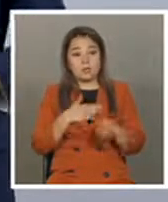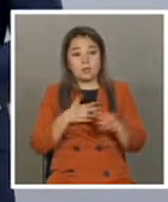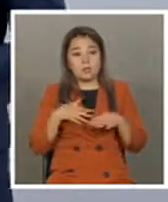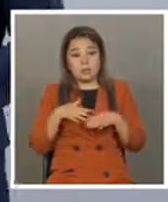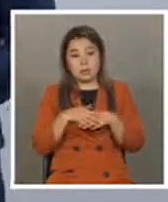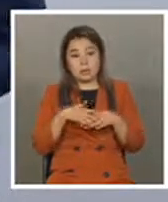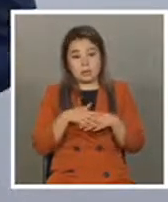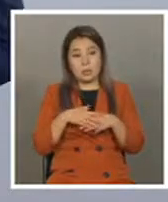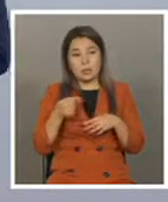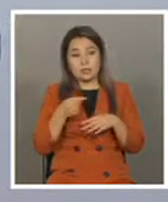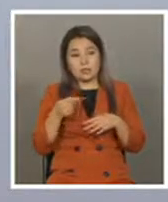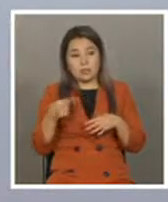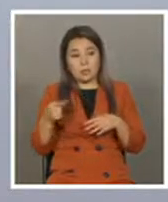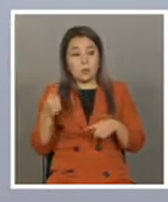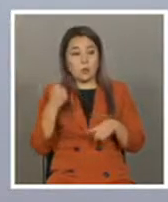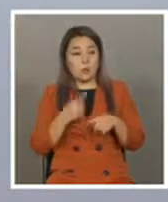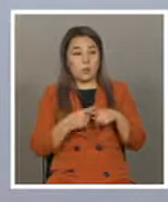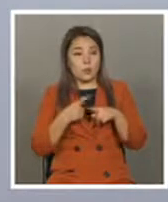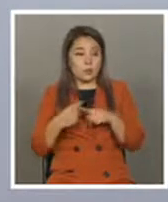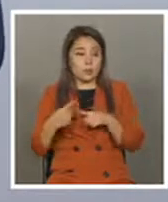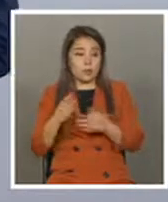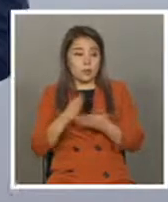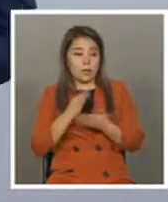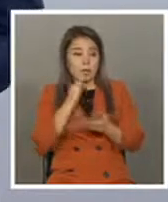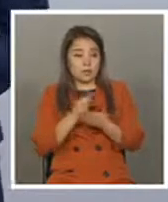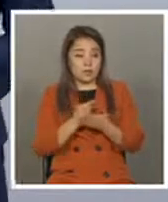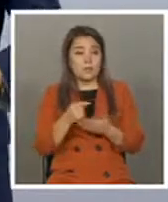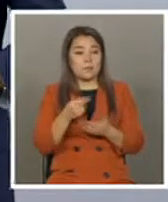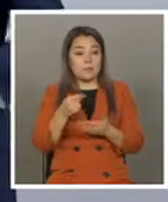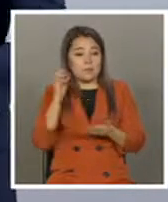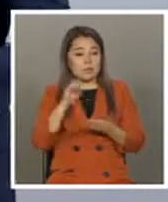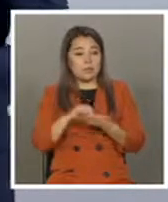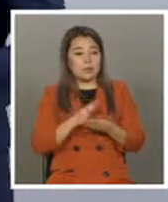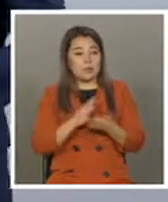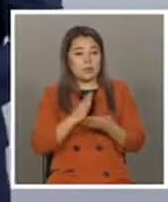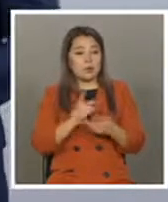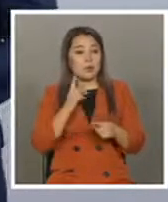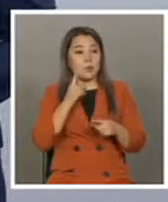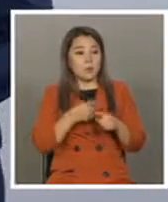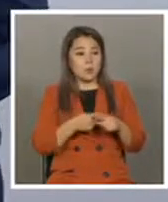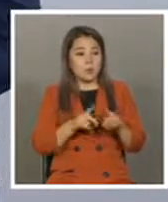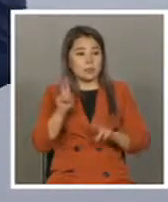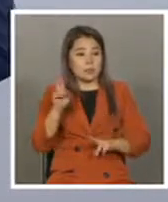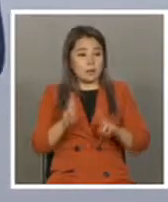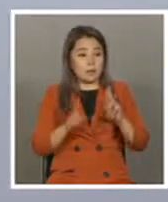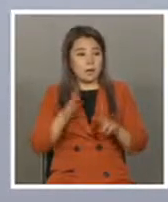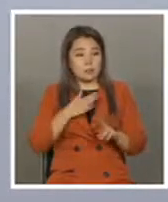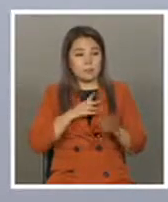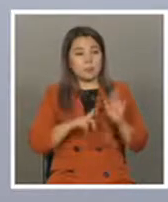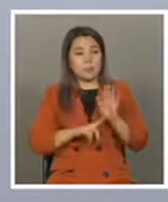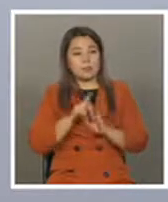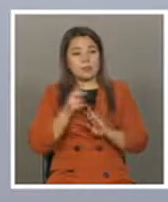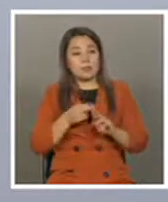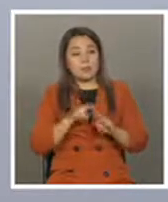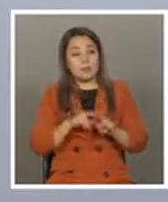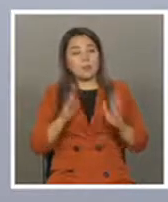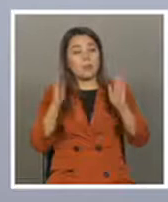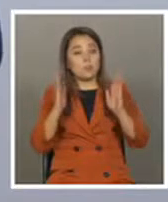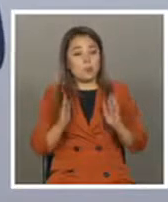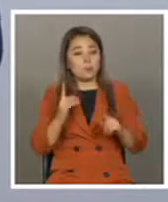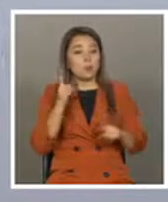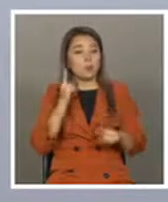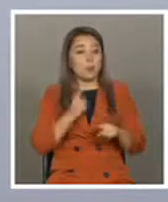теріс сандардың қосындысынан тұрады. Ал теріс сандарды қосу ережесі бойынша біз алдымен олардың модульдерін